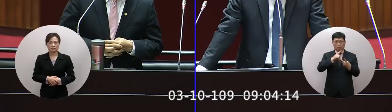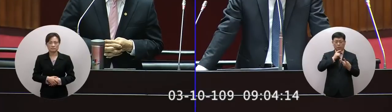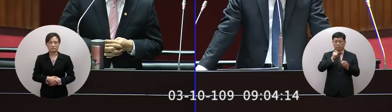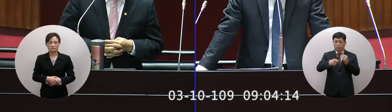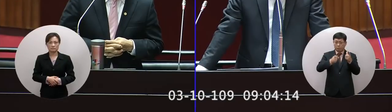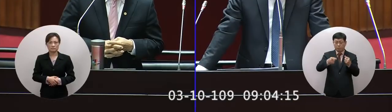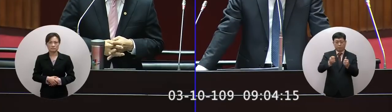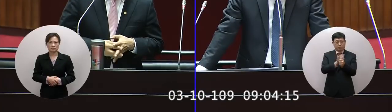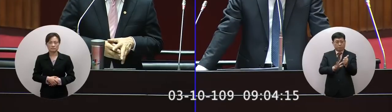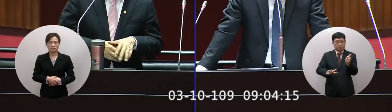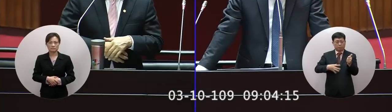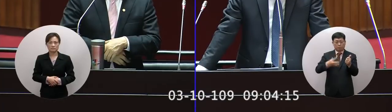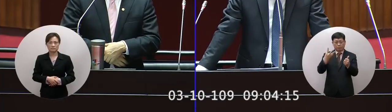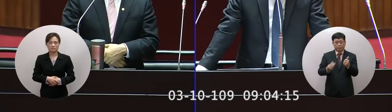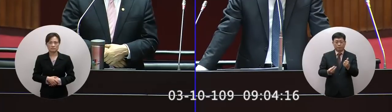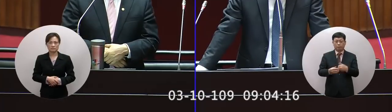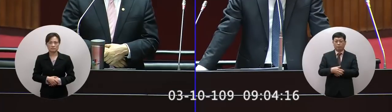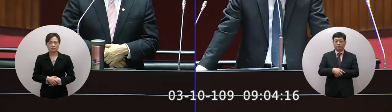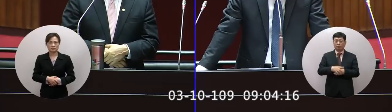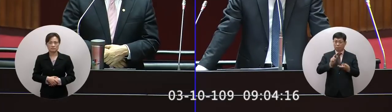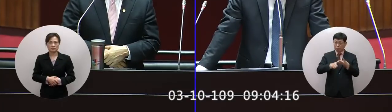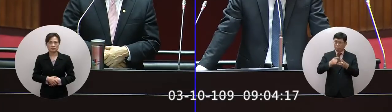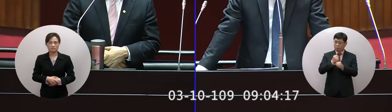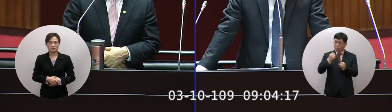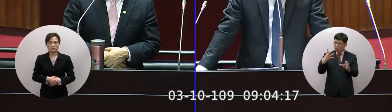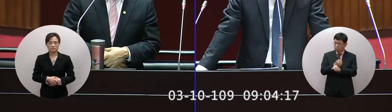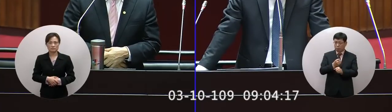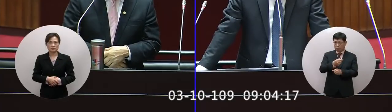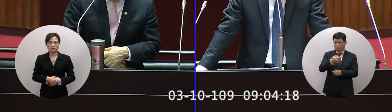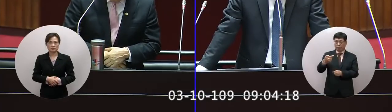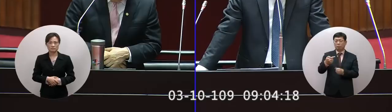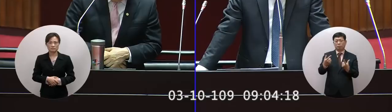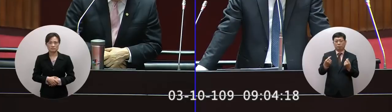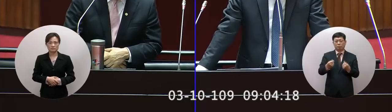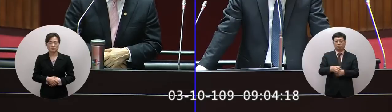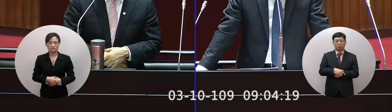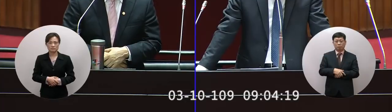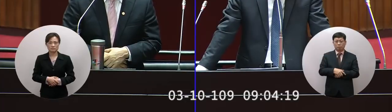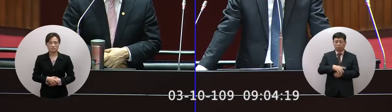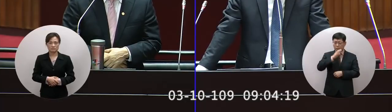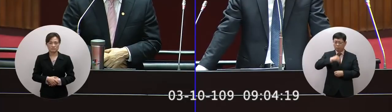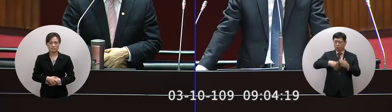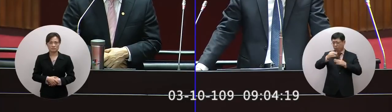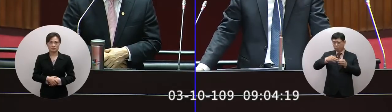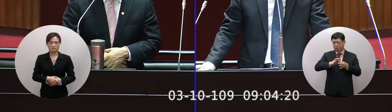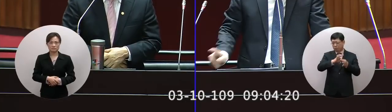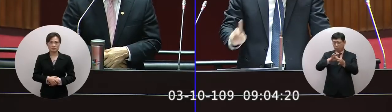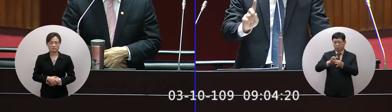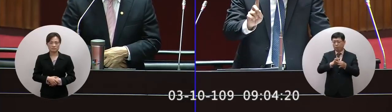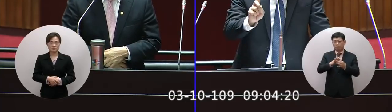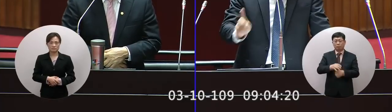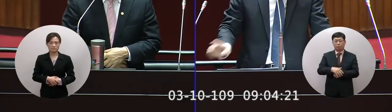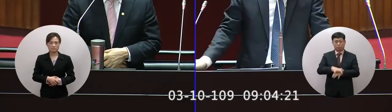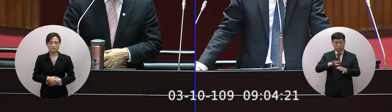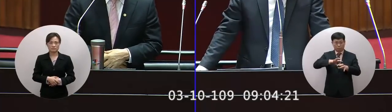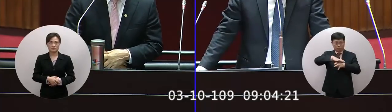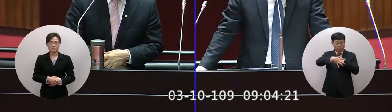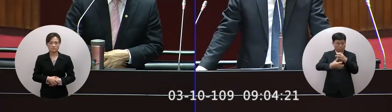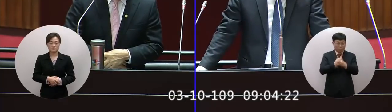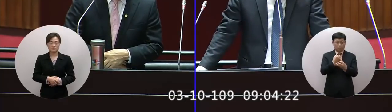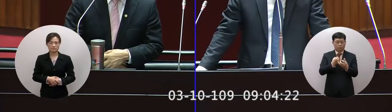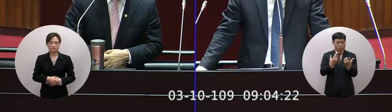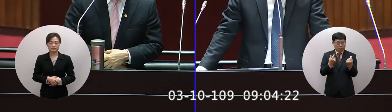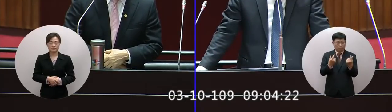费受到影响的问题，失业有可能攀升的问题，它全部都搅在一起。这也是全世